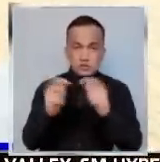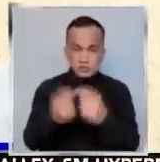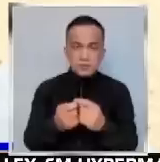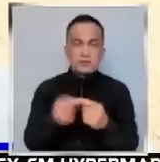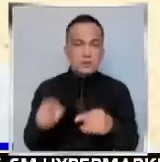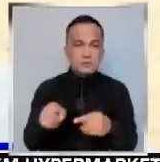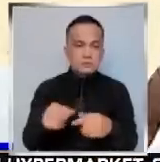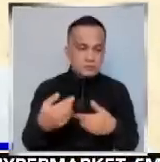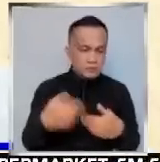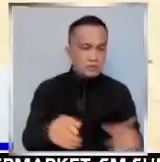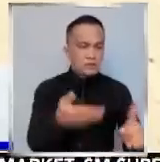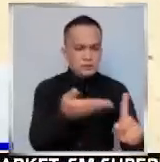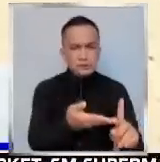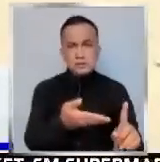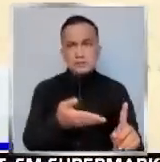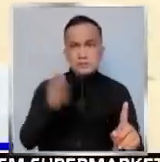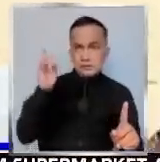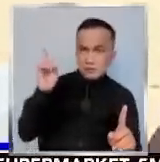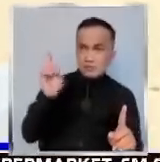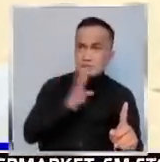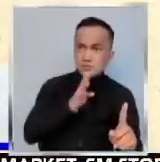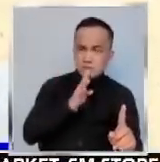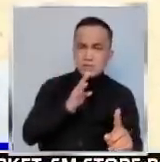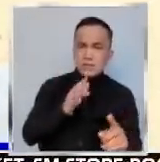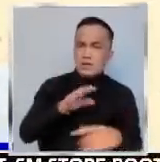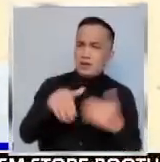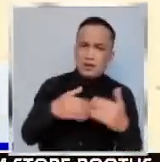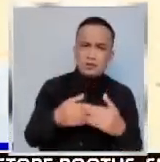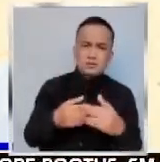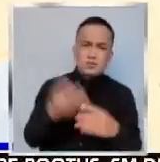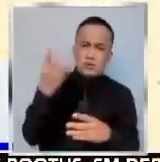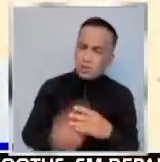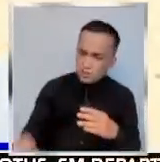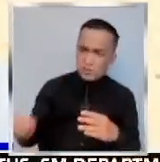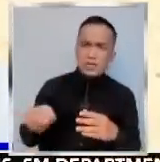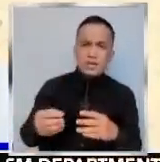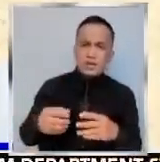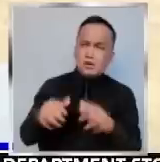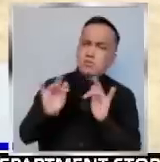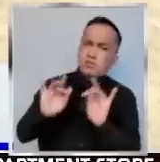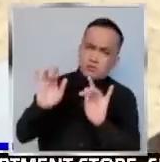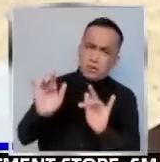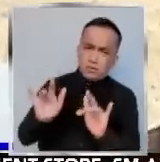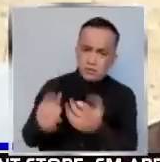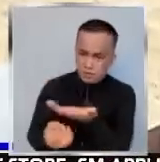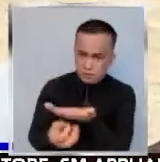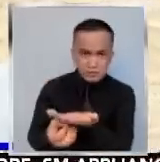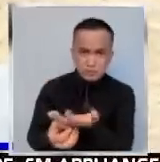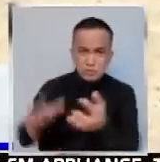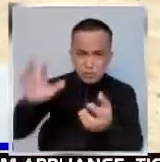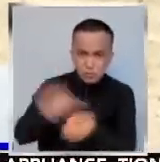Sa lahat po ng nawala sa amin, kalunos-lunos po talaga sir. Wala pong itinira kahit po pansaing namin na basa. Pagmulat